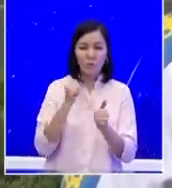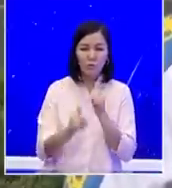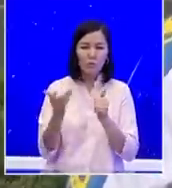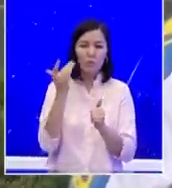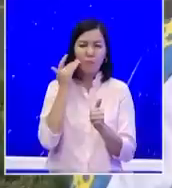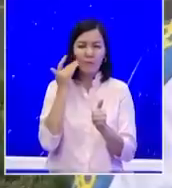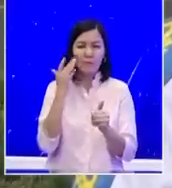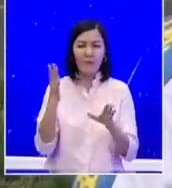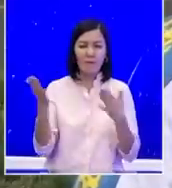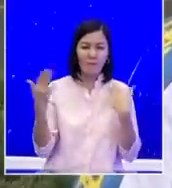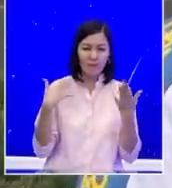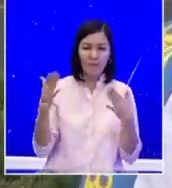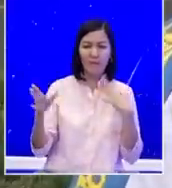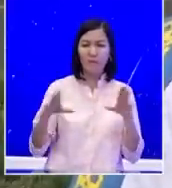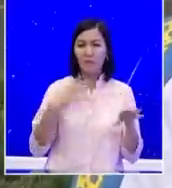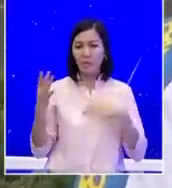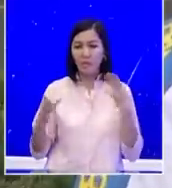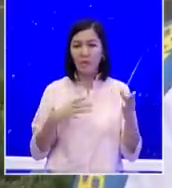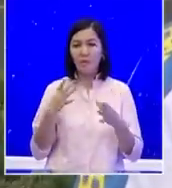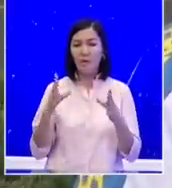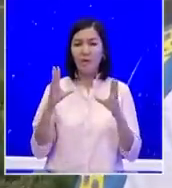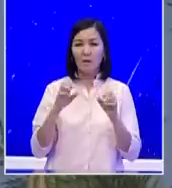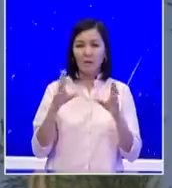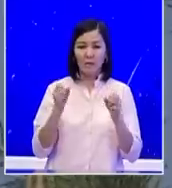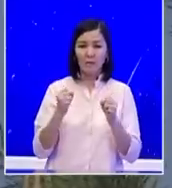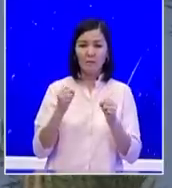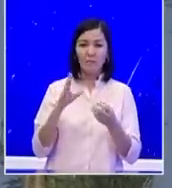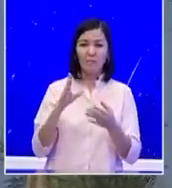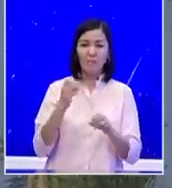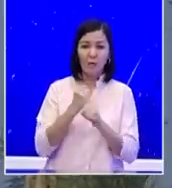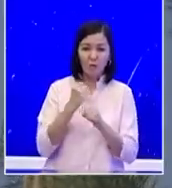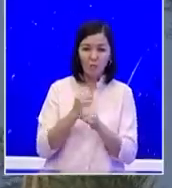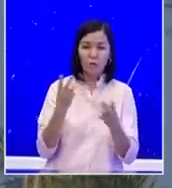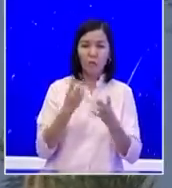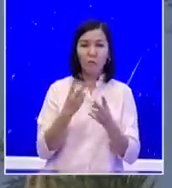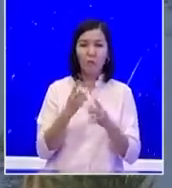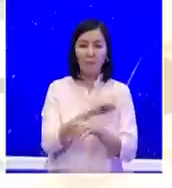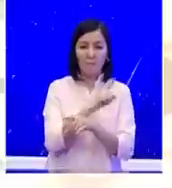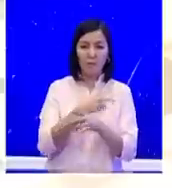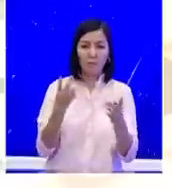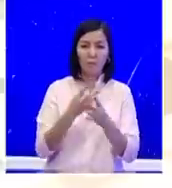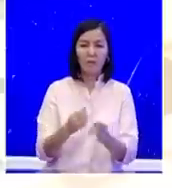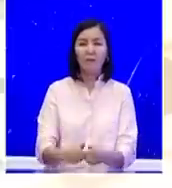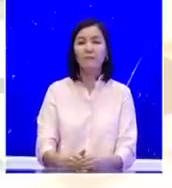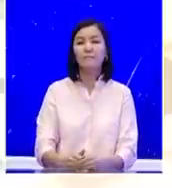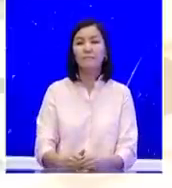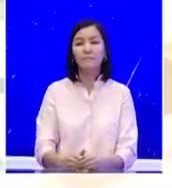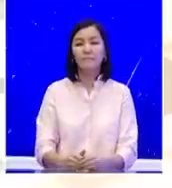кештідей қоспа дейміз. Сонымен саусақтарымызды бәрі үнемі формада тұру керек, мықты болып тұру керек.